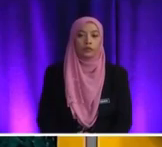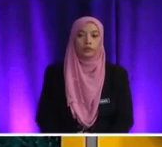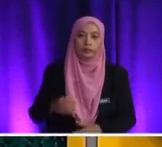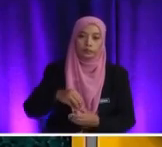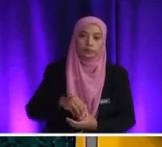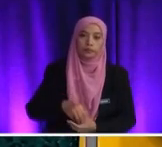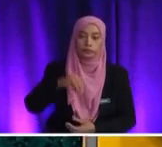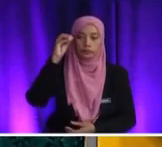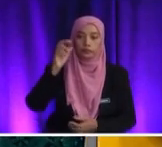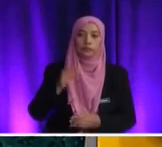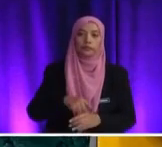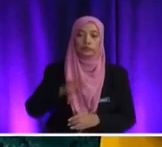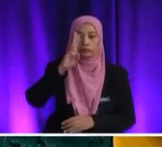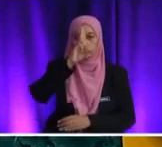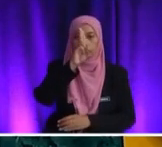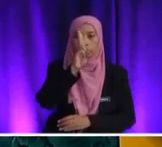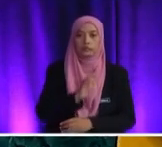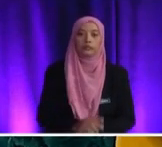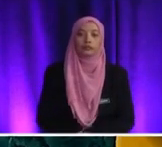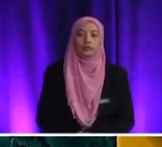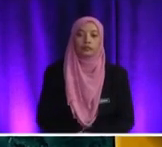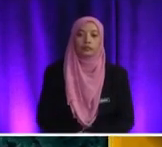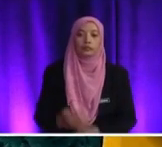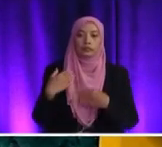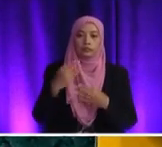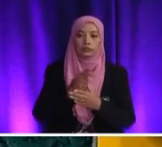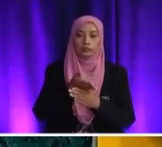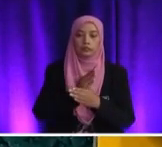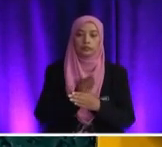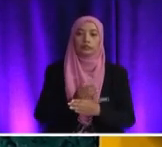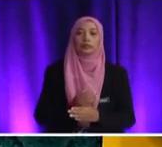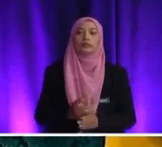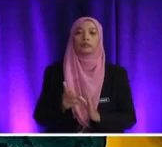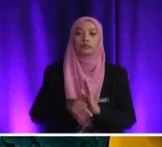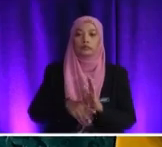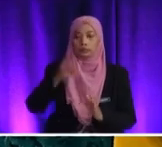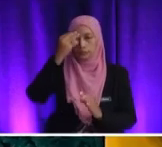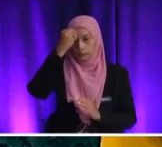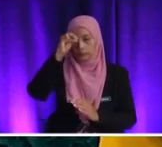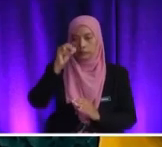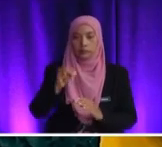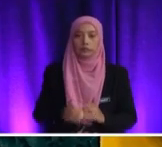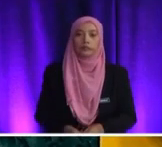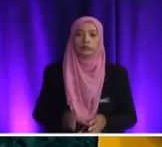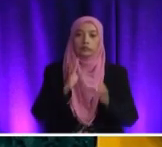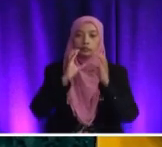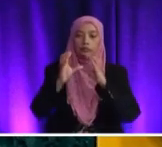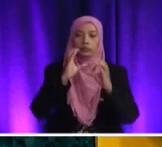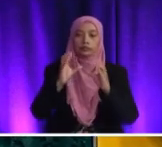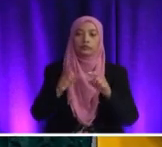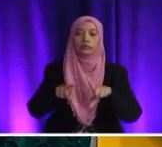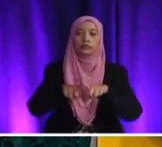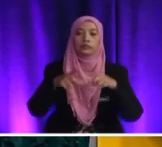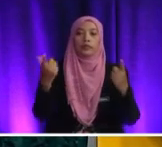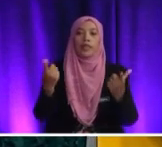belajar dynasty-scan afisia dikonsumsi tentang kemahiran komunikasi Oke selain eBuddy Kemayoran komunikasi